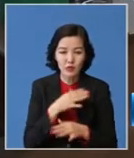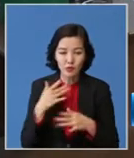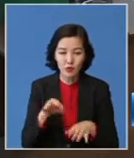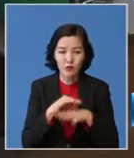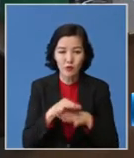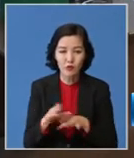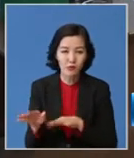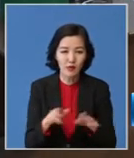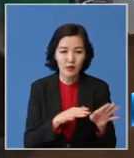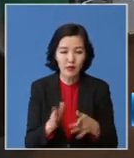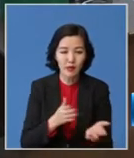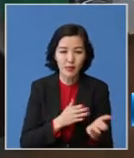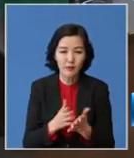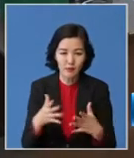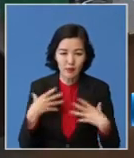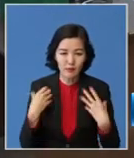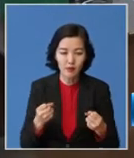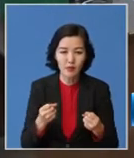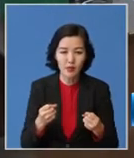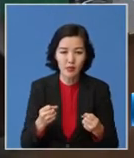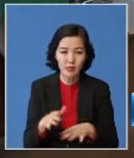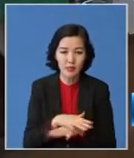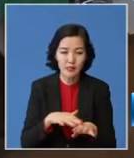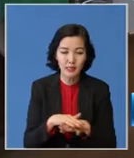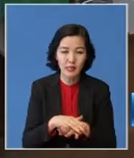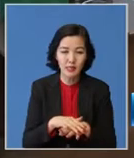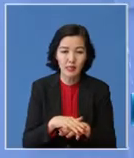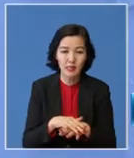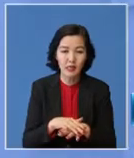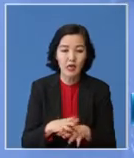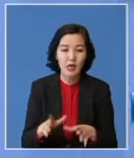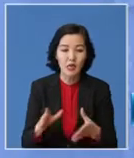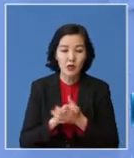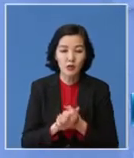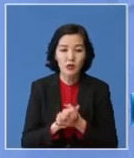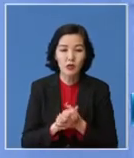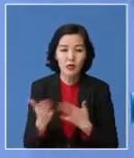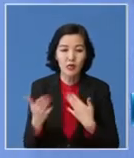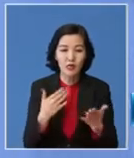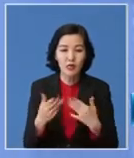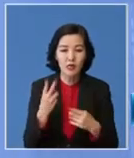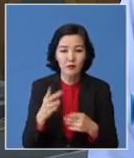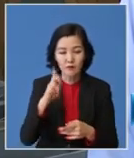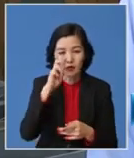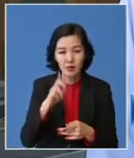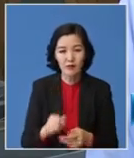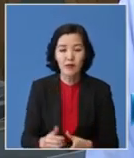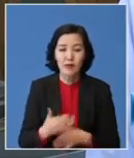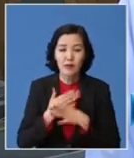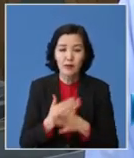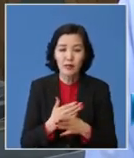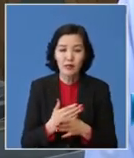такие мероприятия, направленные на укрепление здоровья населения и дружественных отношений двух стран. Благодаря этому